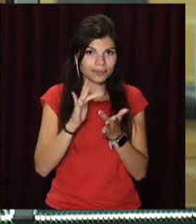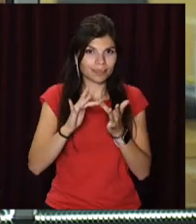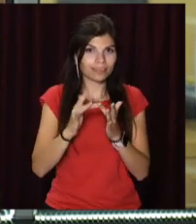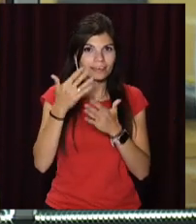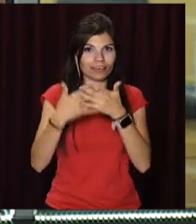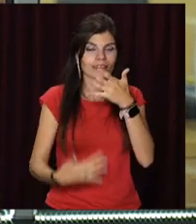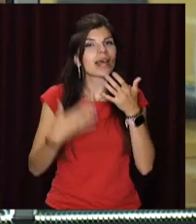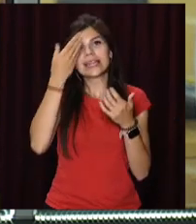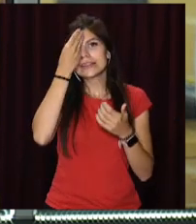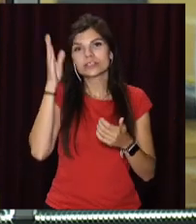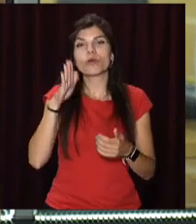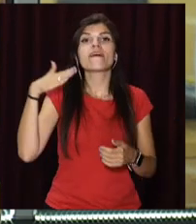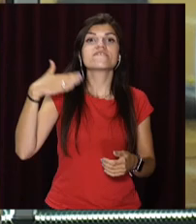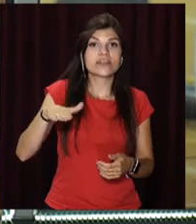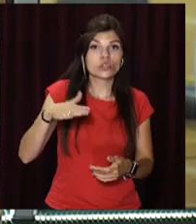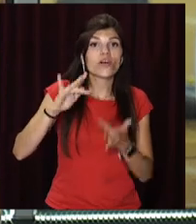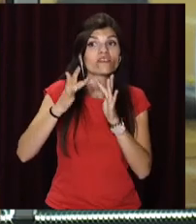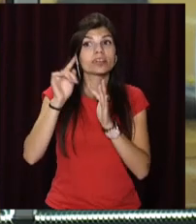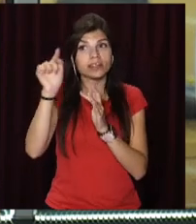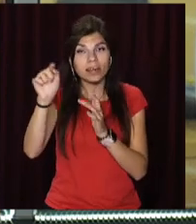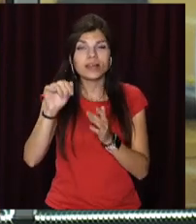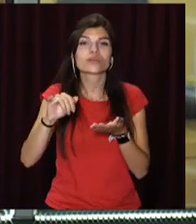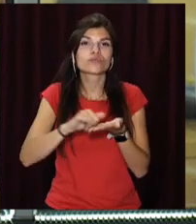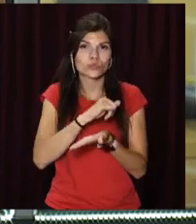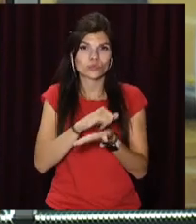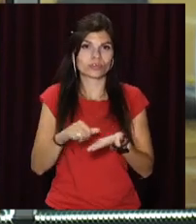opentv.media. Не забувайте і про сюжети в соціальних мережах та на